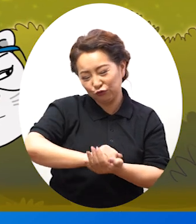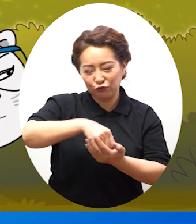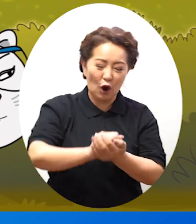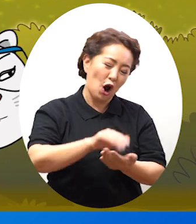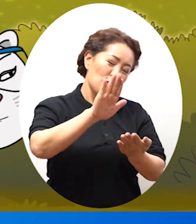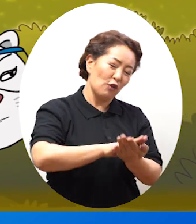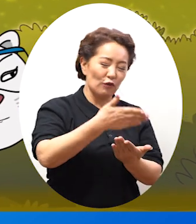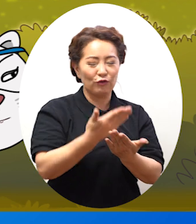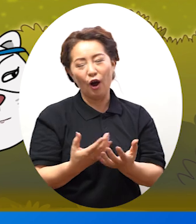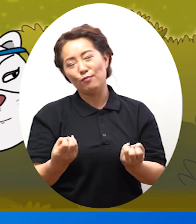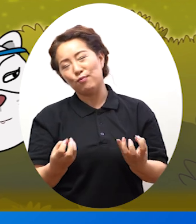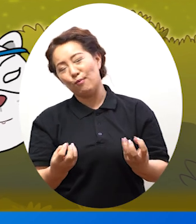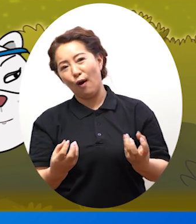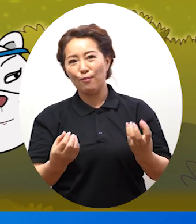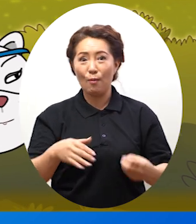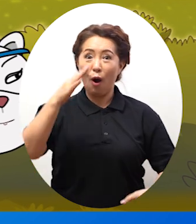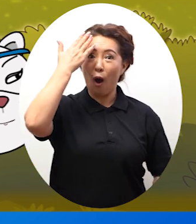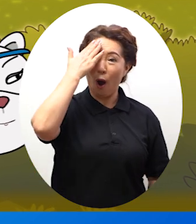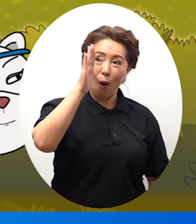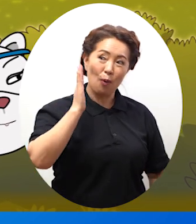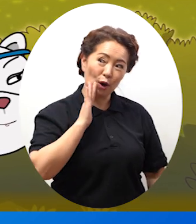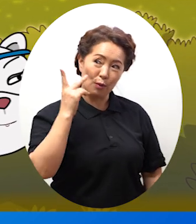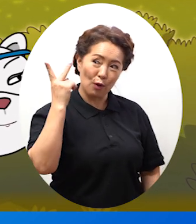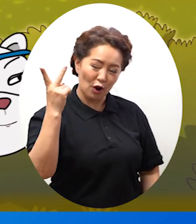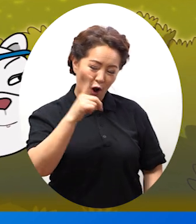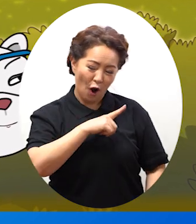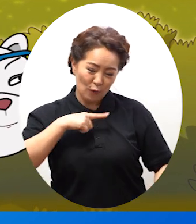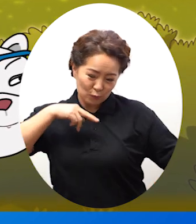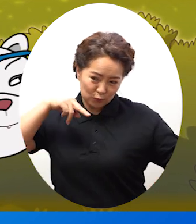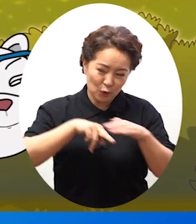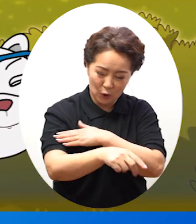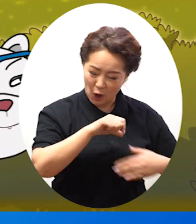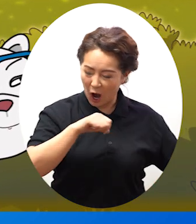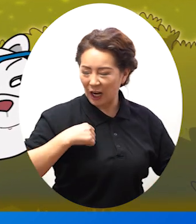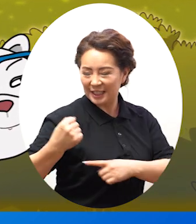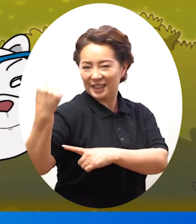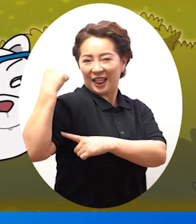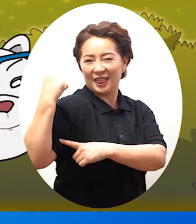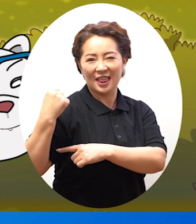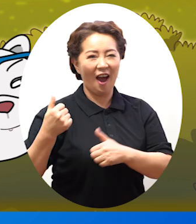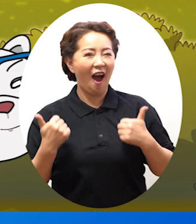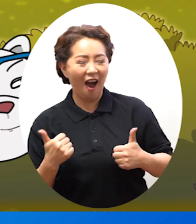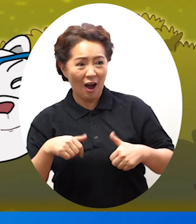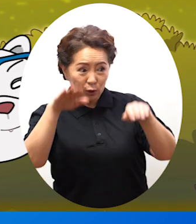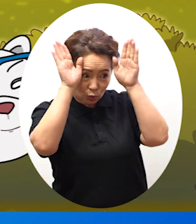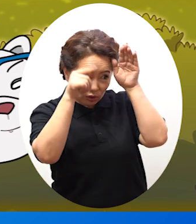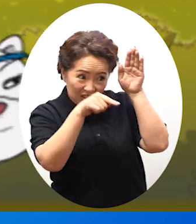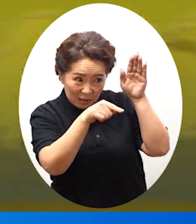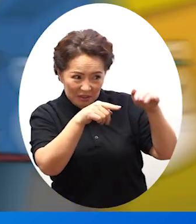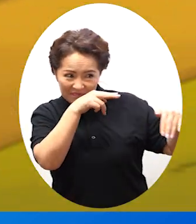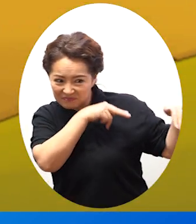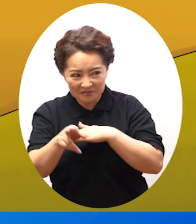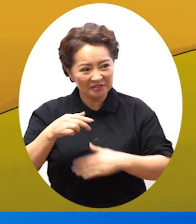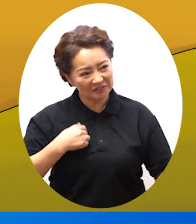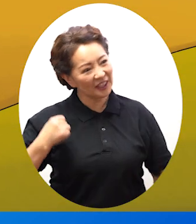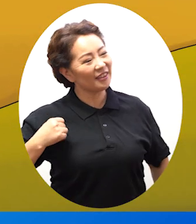тосонд чансан, өвгөн эмгэн хоёроос өөрийн чадлаар зугтаасан. Дэлтэн туулаа чамаас дэгдэж зайлж